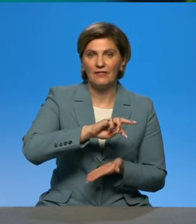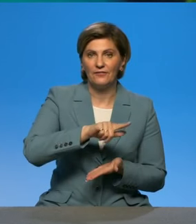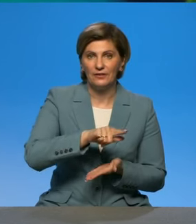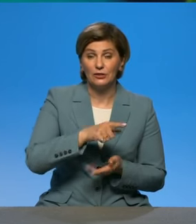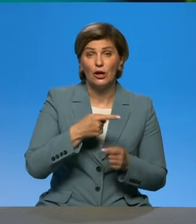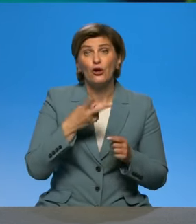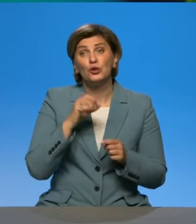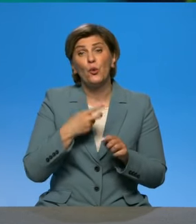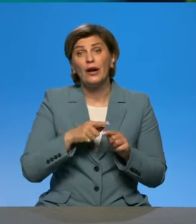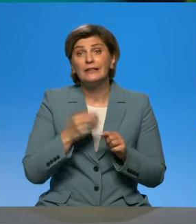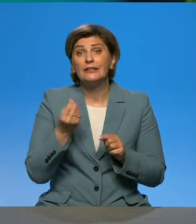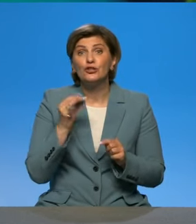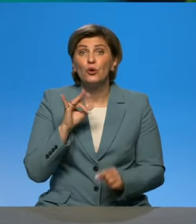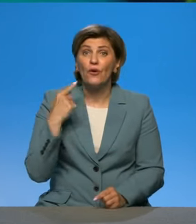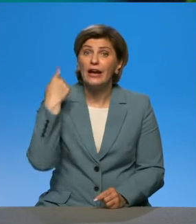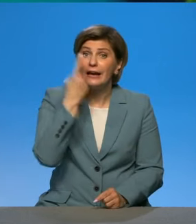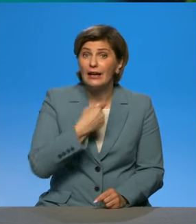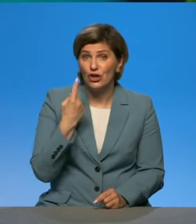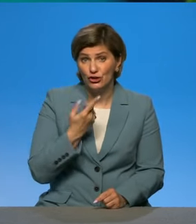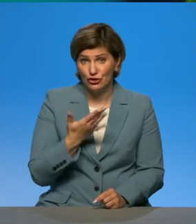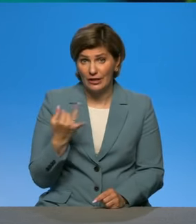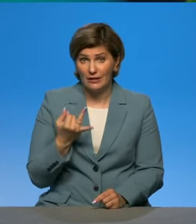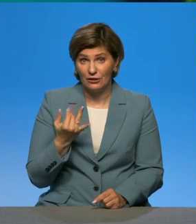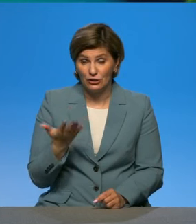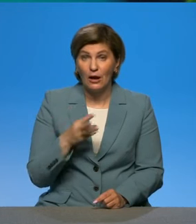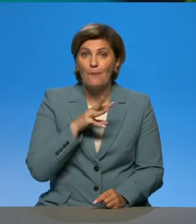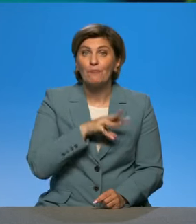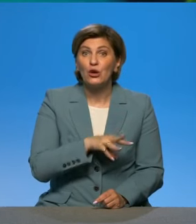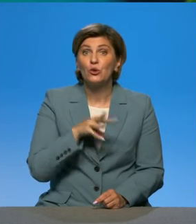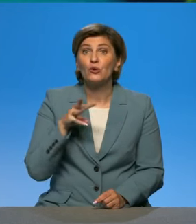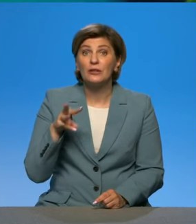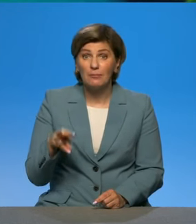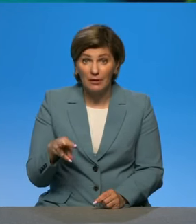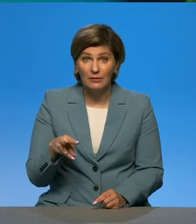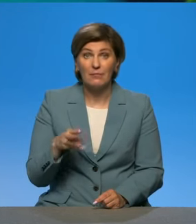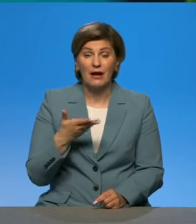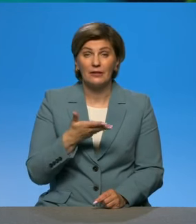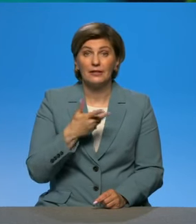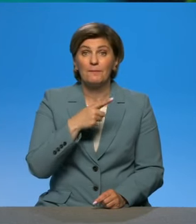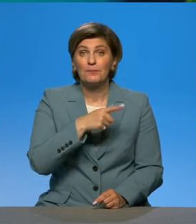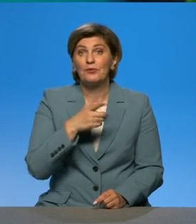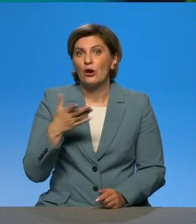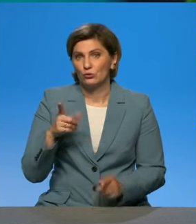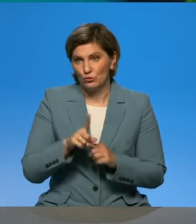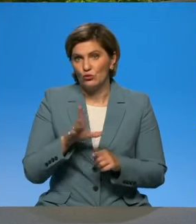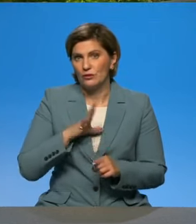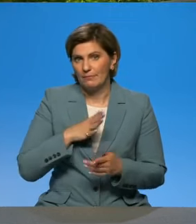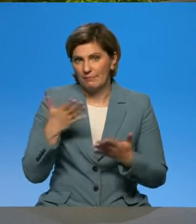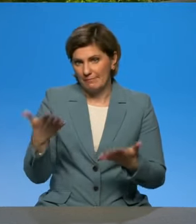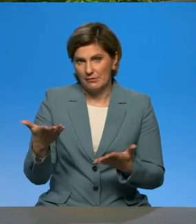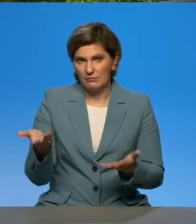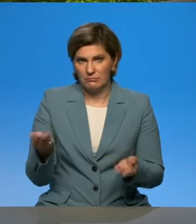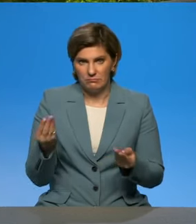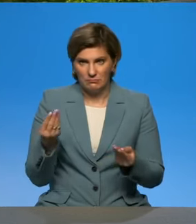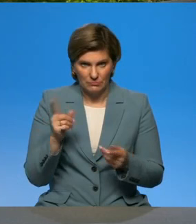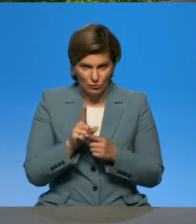история определенная. Ну, Микуха Маклай был для них там обор, я также для них там обор, но только Микуха Маклай, конечно же, проложил это все, и